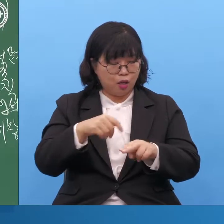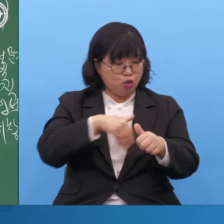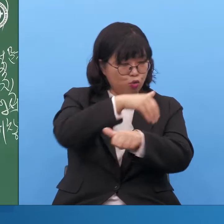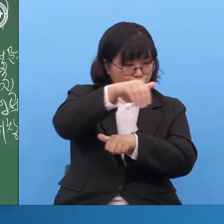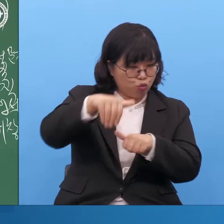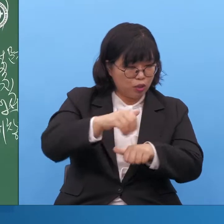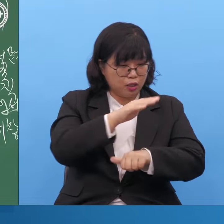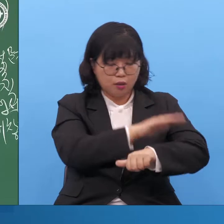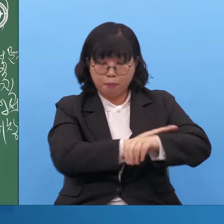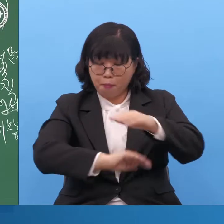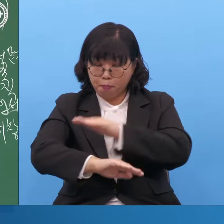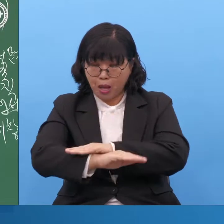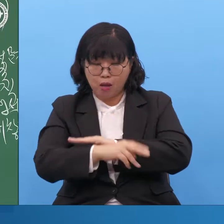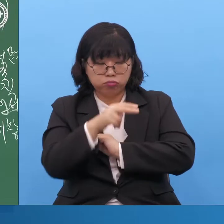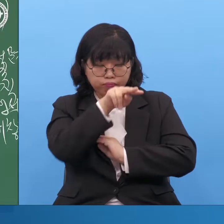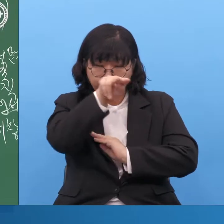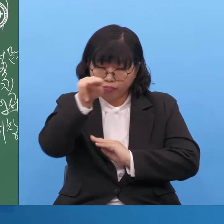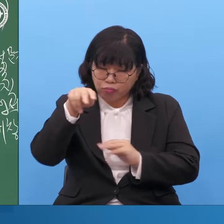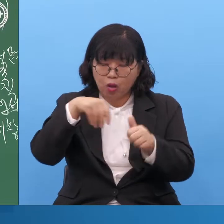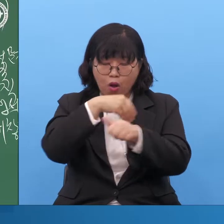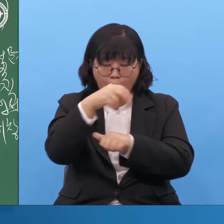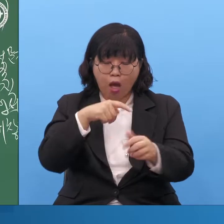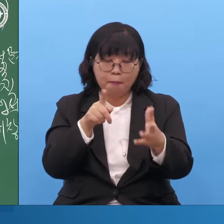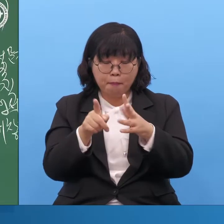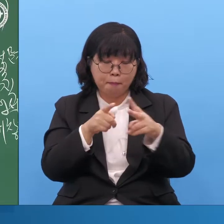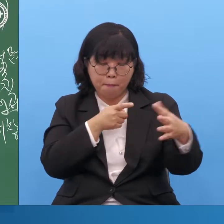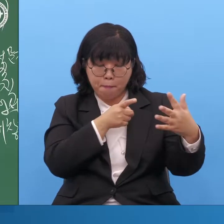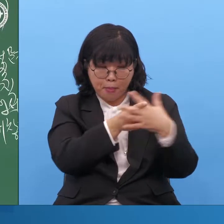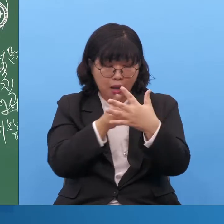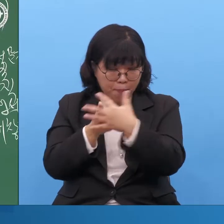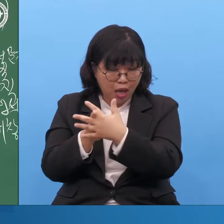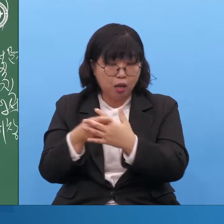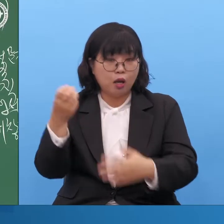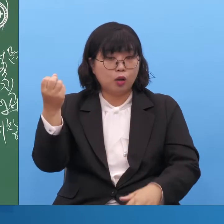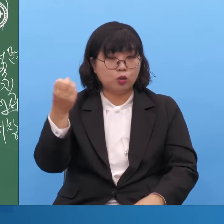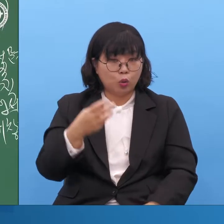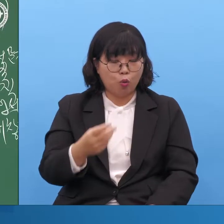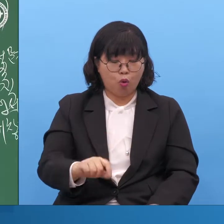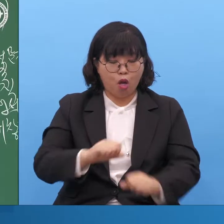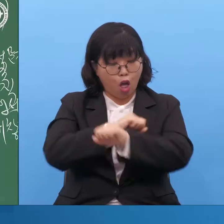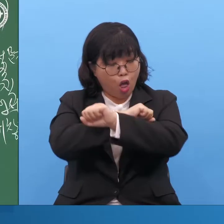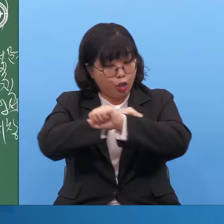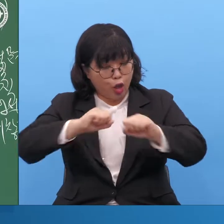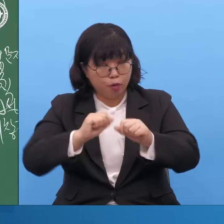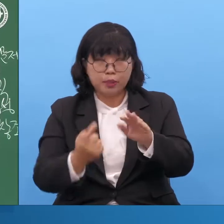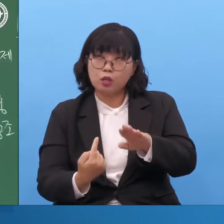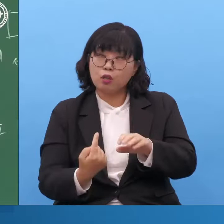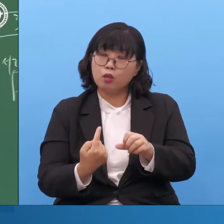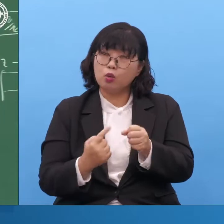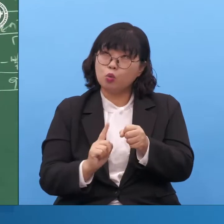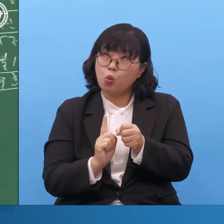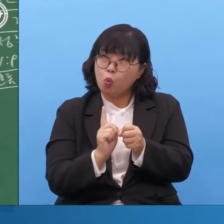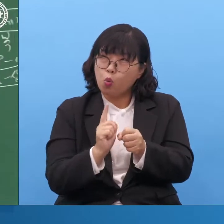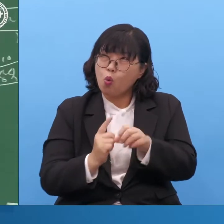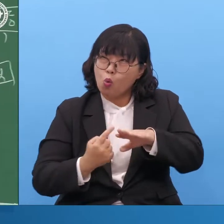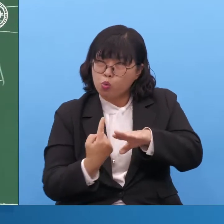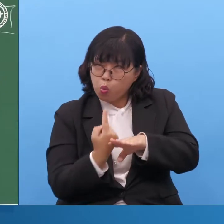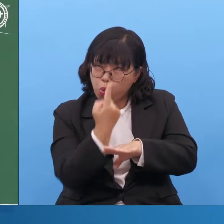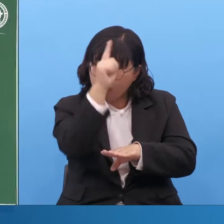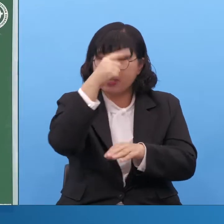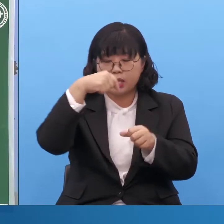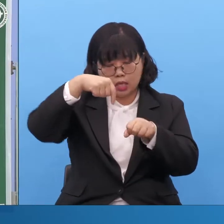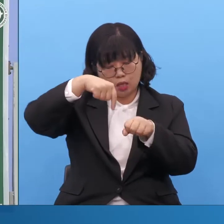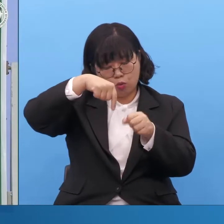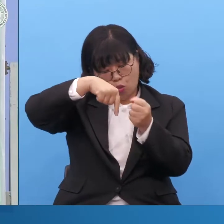깊이. And the width, the height, and the depth. 상식이에요, 그렇죠? That's just 이걸 보고 common 흐름 sense. 바꾸거든요. And so looking at that, we 근데 change the stream. 여러분